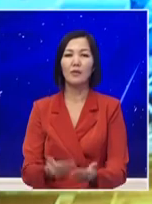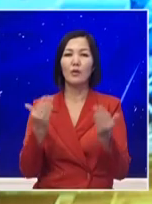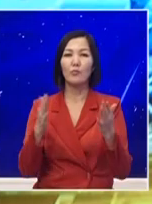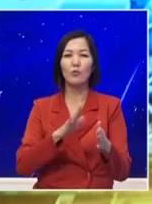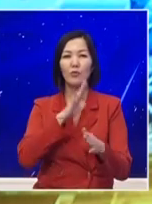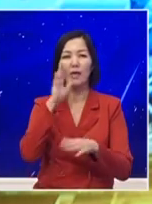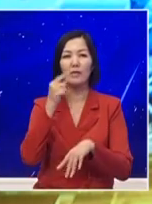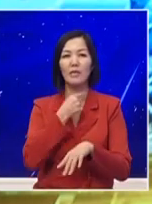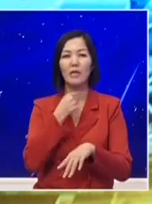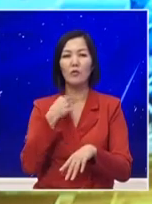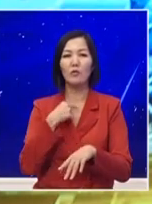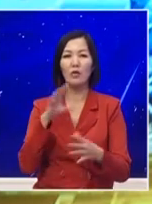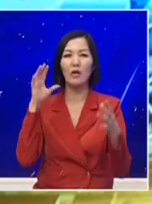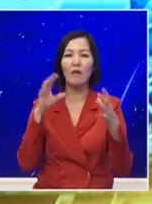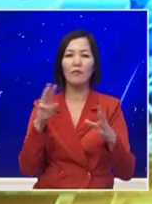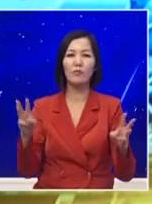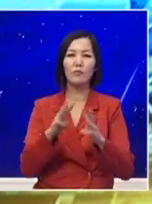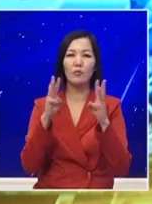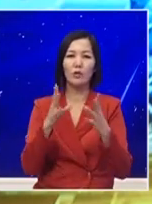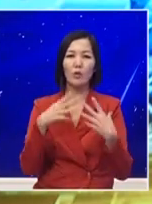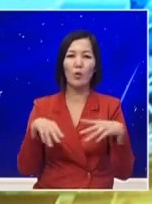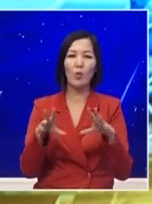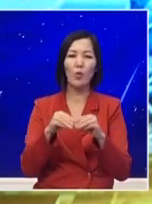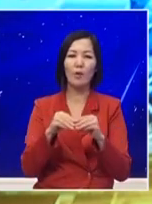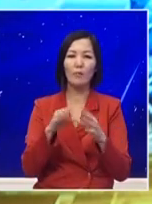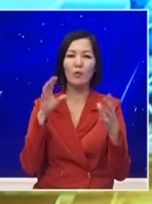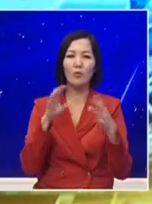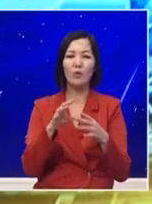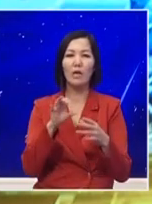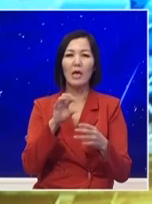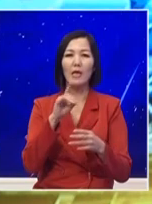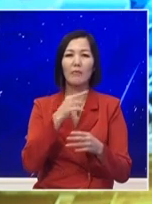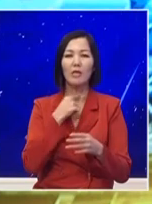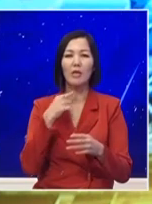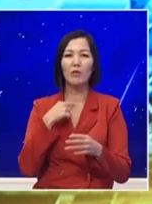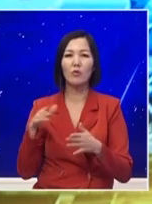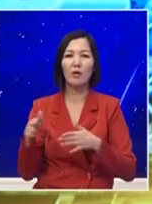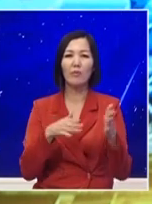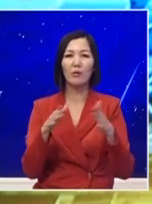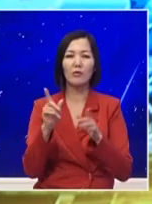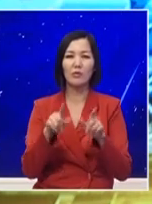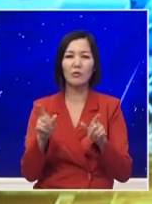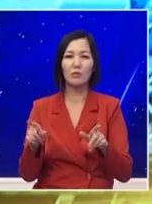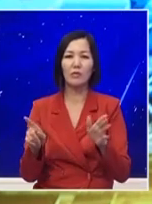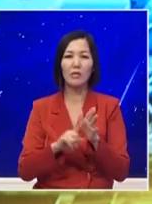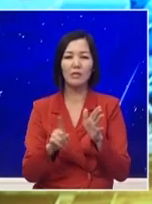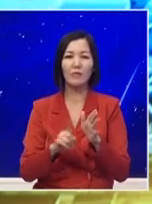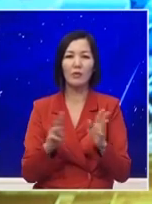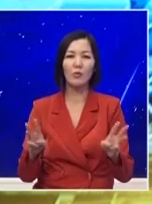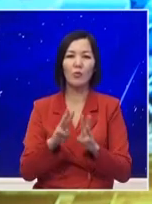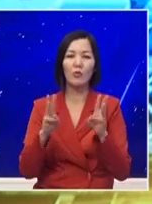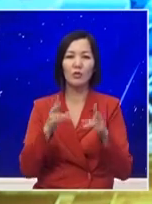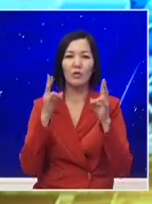Бүгін таңертең Талдықорғанда автобус өртенді. Қоғамдық көлік Еңбек Талдықорған бағыты бойынша жолаушылар тасымалдайтын. Өрт шыққан